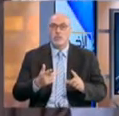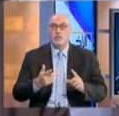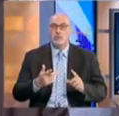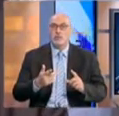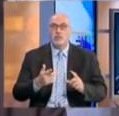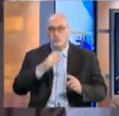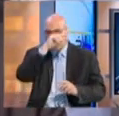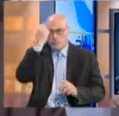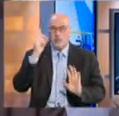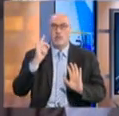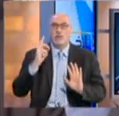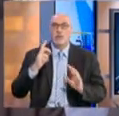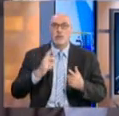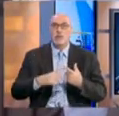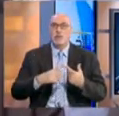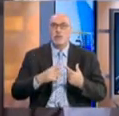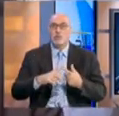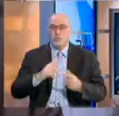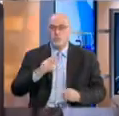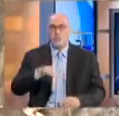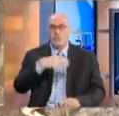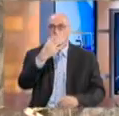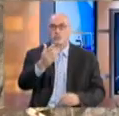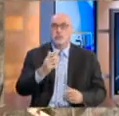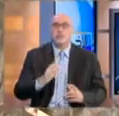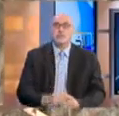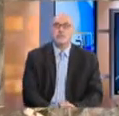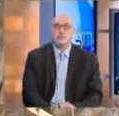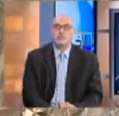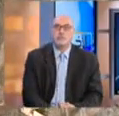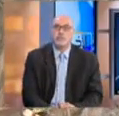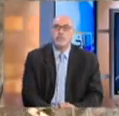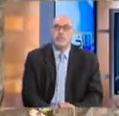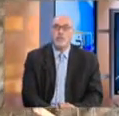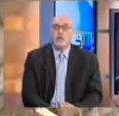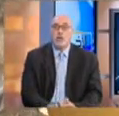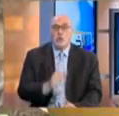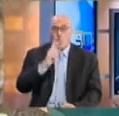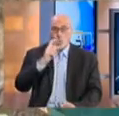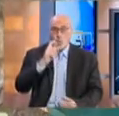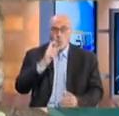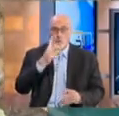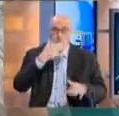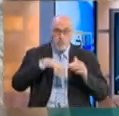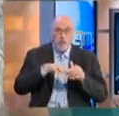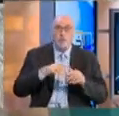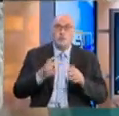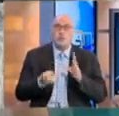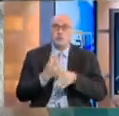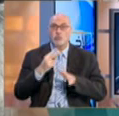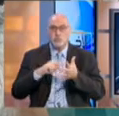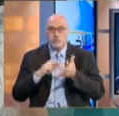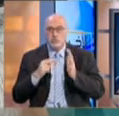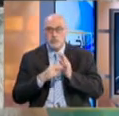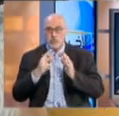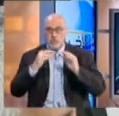وإن شاء الله راح يكون نفس الشيء في المحطة القادمة في مرصد. تحلية مياه البحر استراتيجية بديلة تساهم